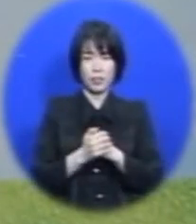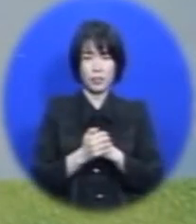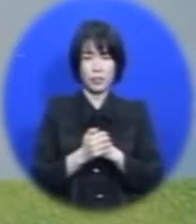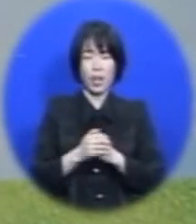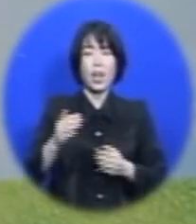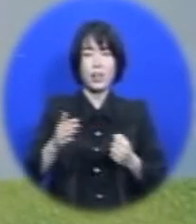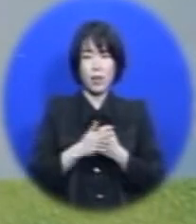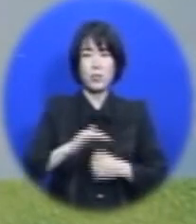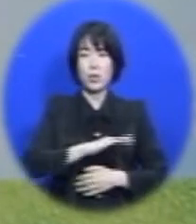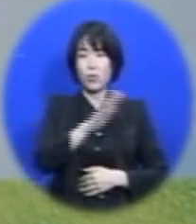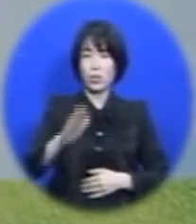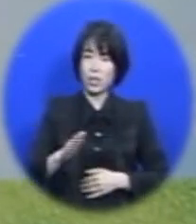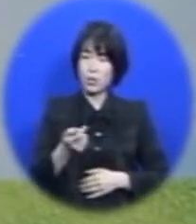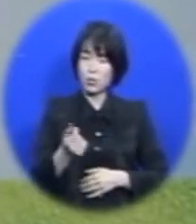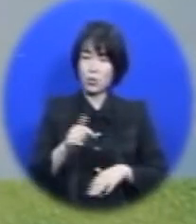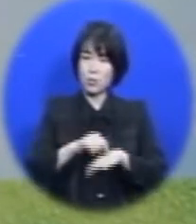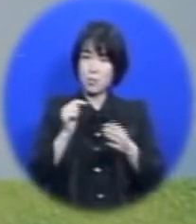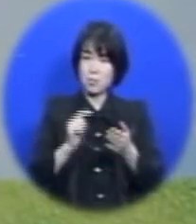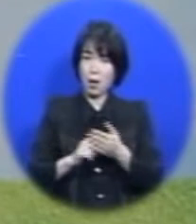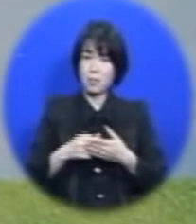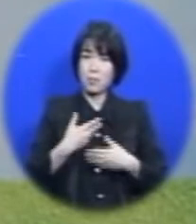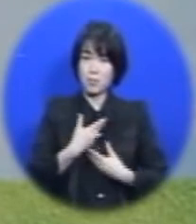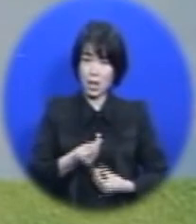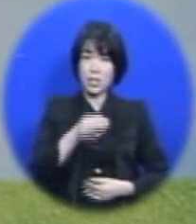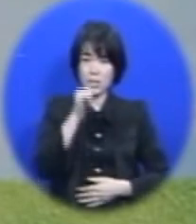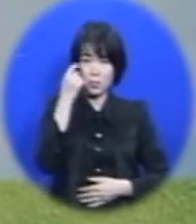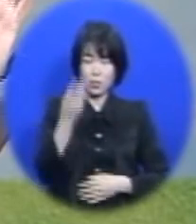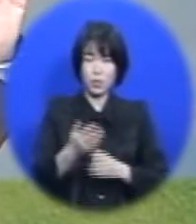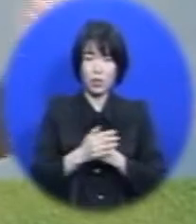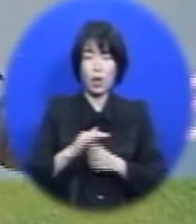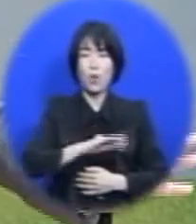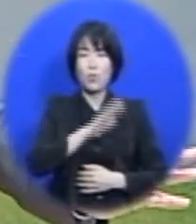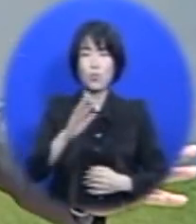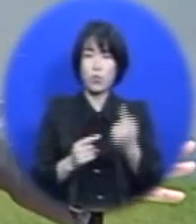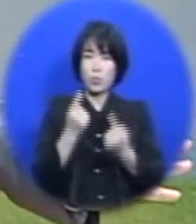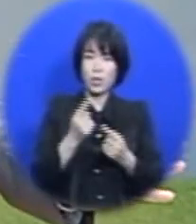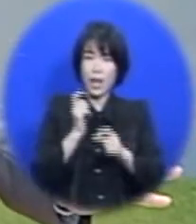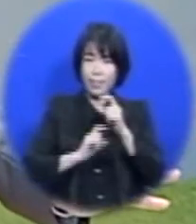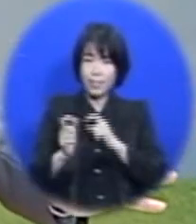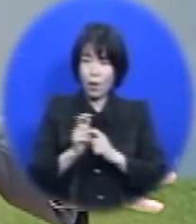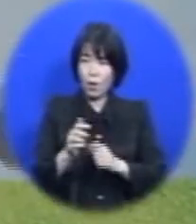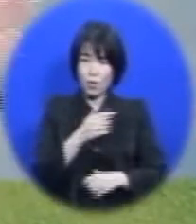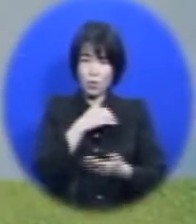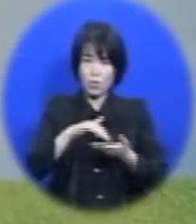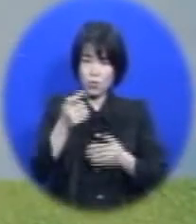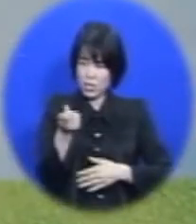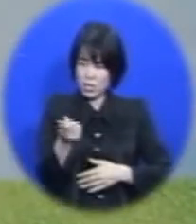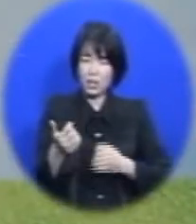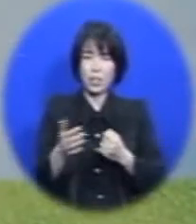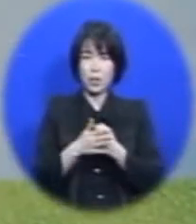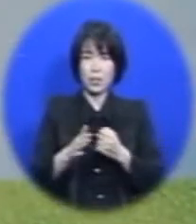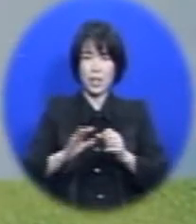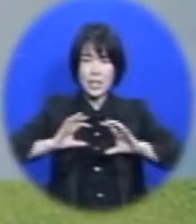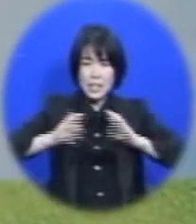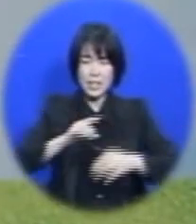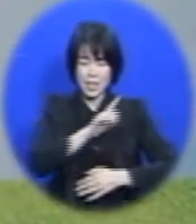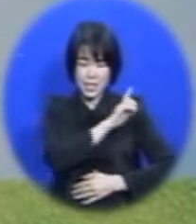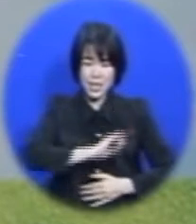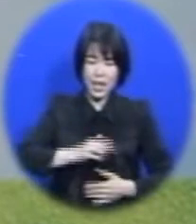그러니까 우리가 조금 마음이 안심이 되죠. 네. 우리보다도 더 적은 민족이니까, 세상에서 가장 적은